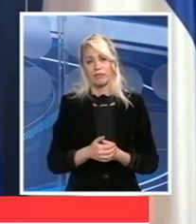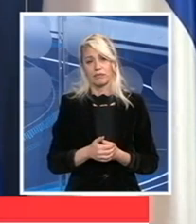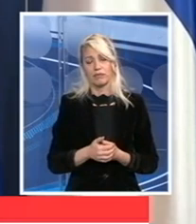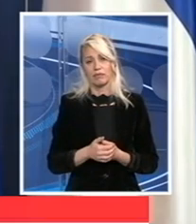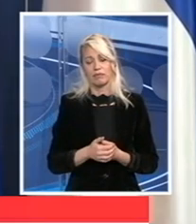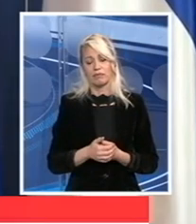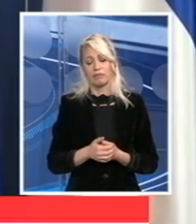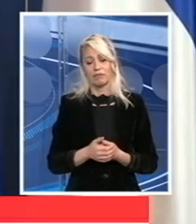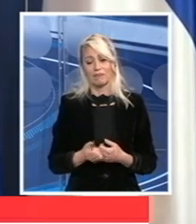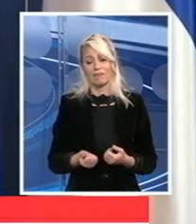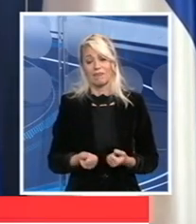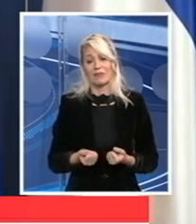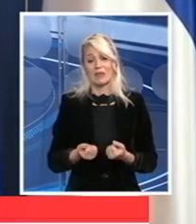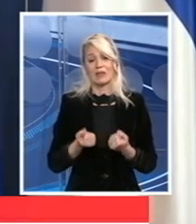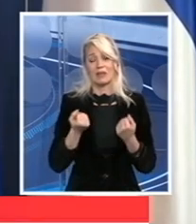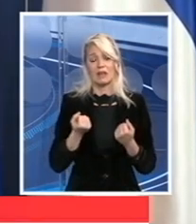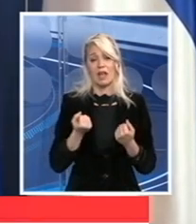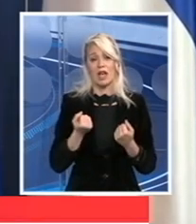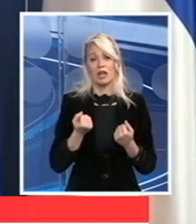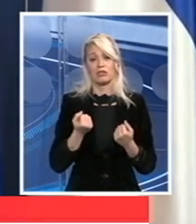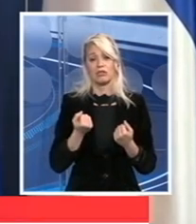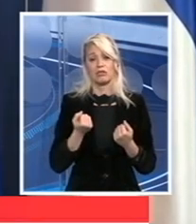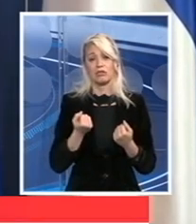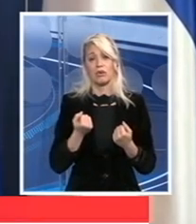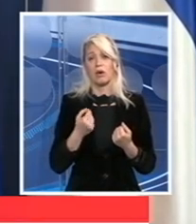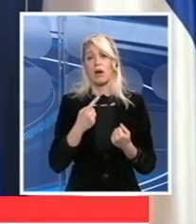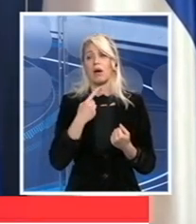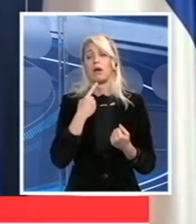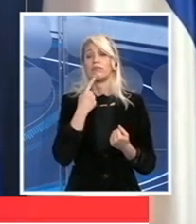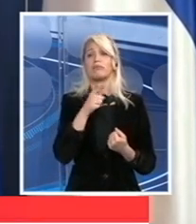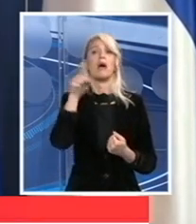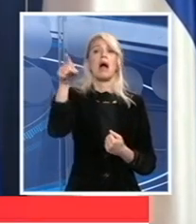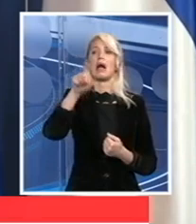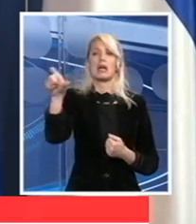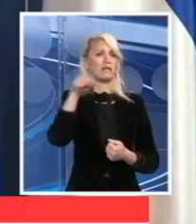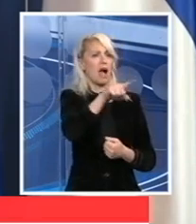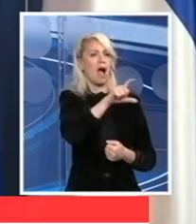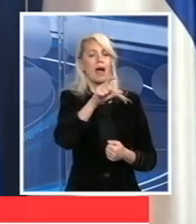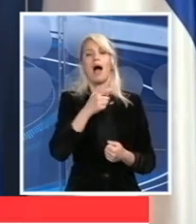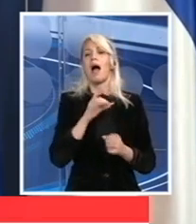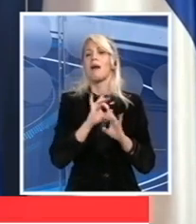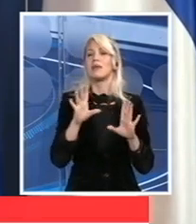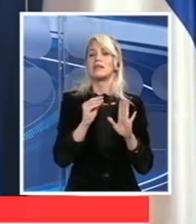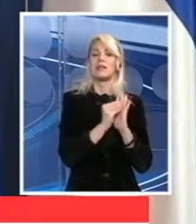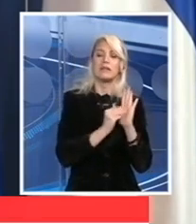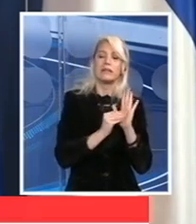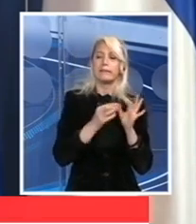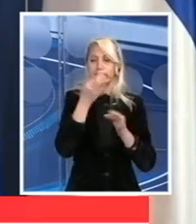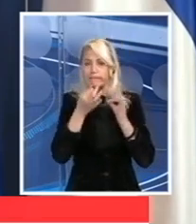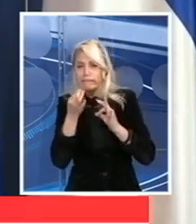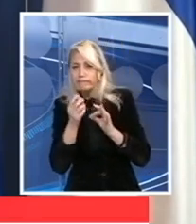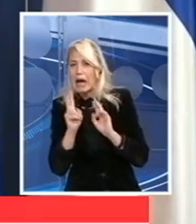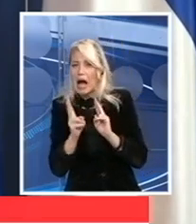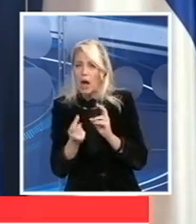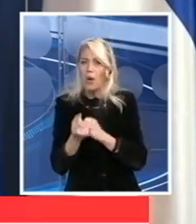odmah osuditi nešto, a prethodno ne prikupiti detaljne podatke zašto se to u stvari uopšte